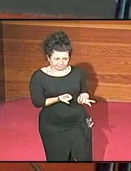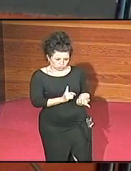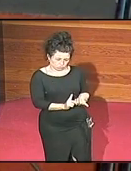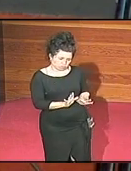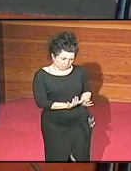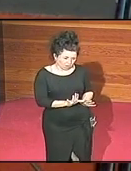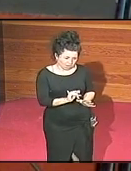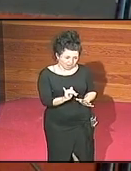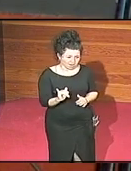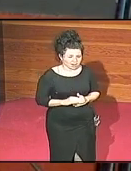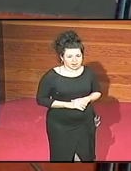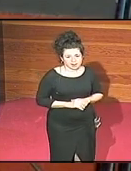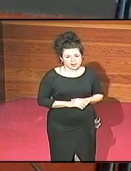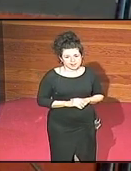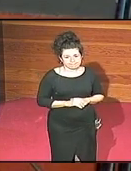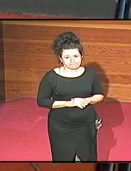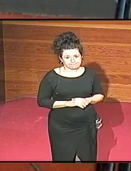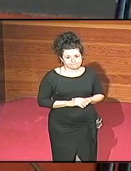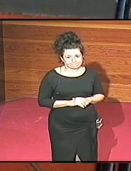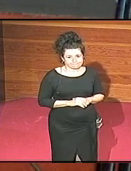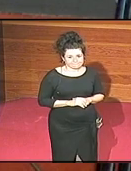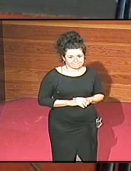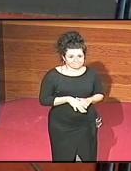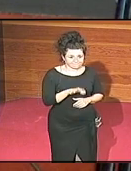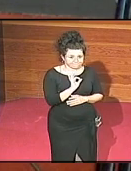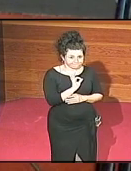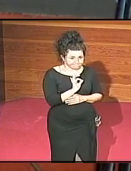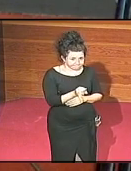ez? Orduan, bai, hori egia da,